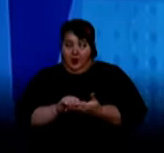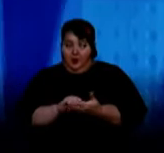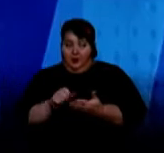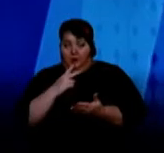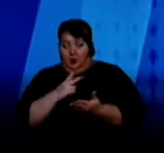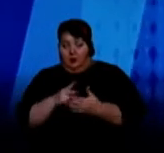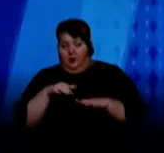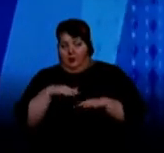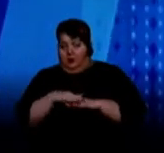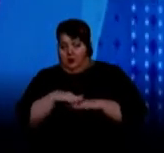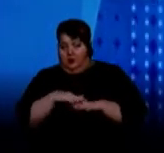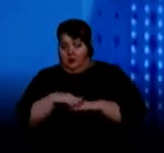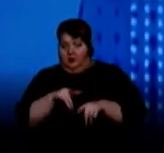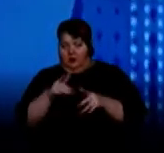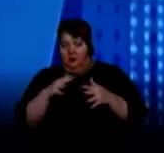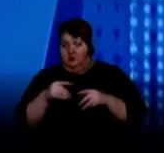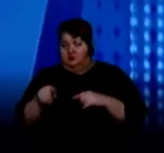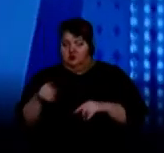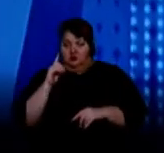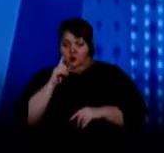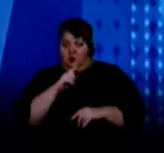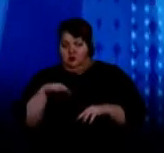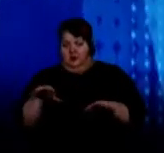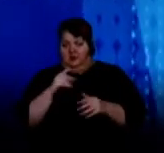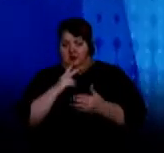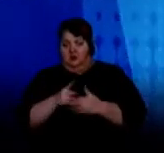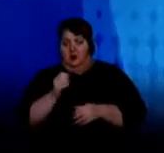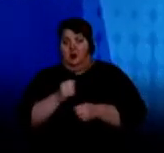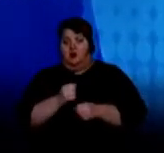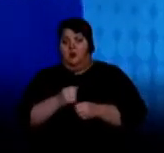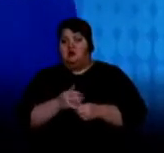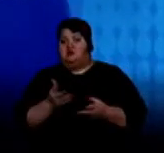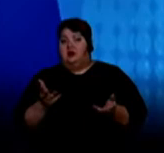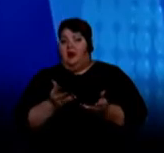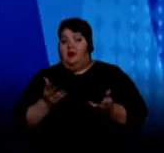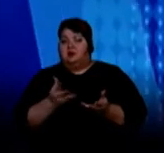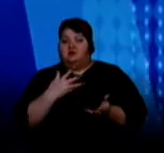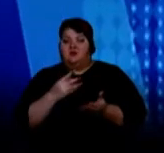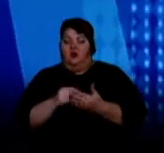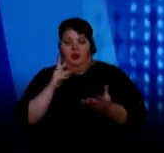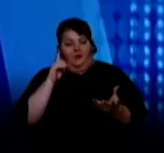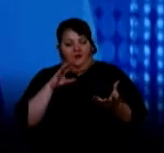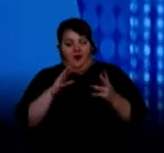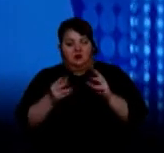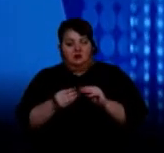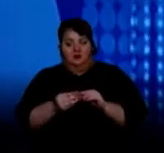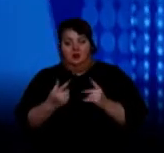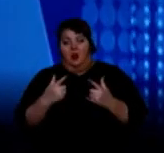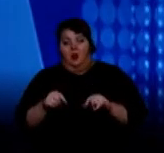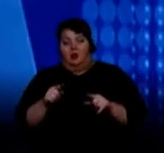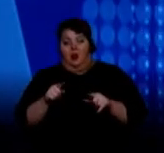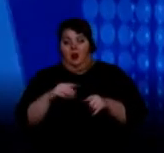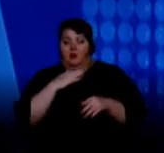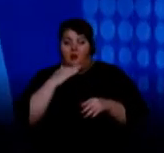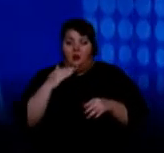подивився, порахував, ти вже іншими очима на все це дивишся, робиш якісь свої висновки, де в тебе густо,